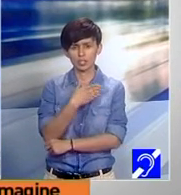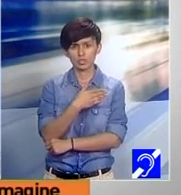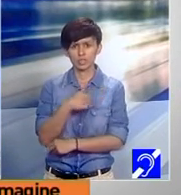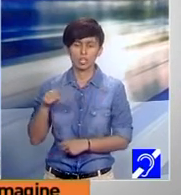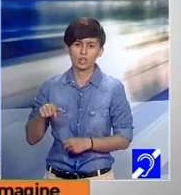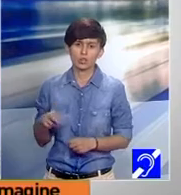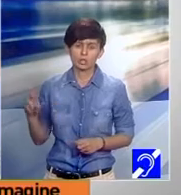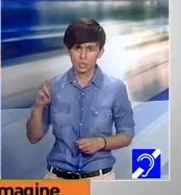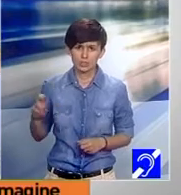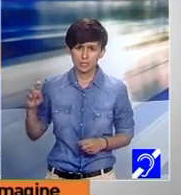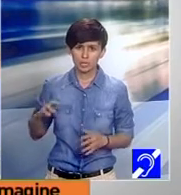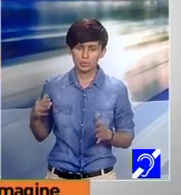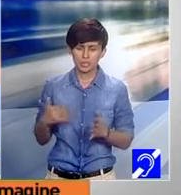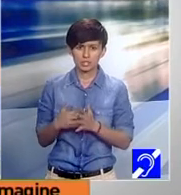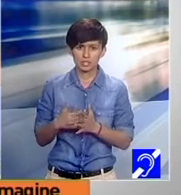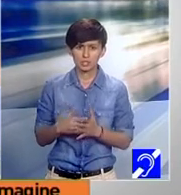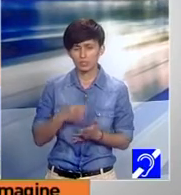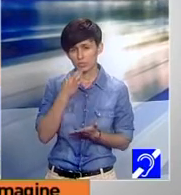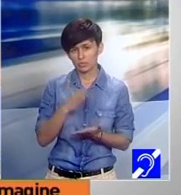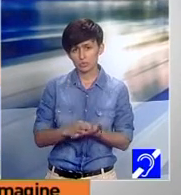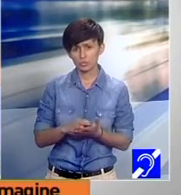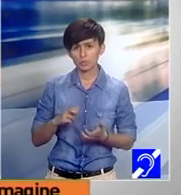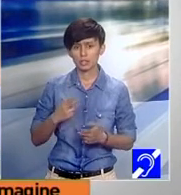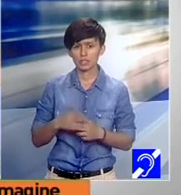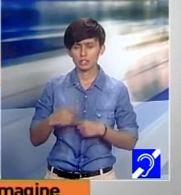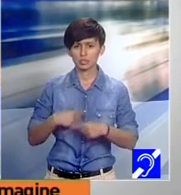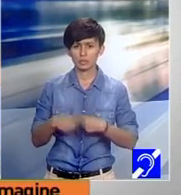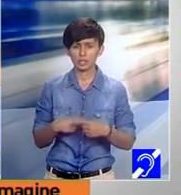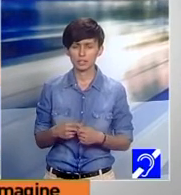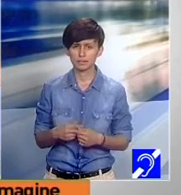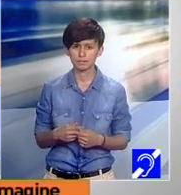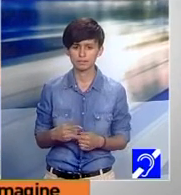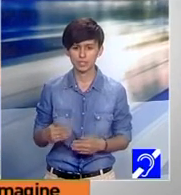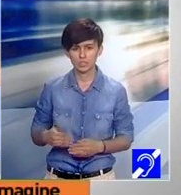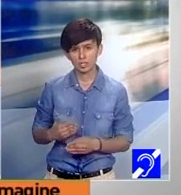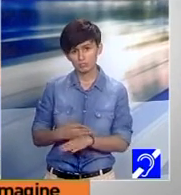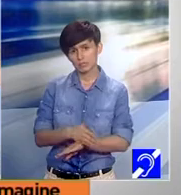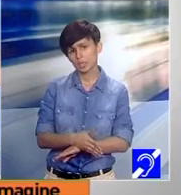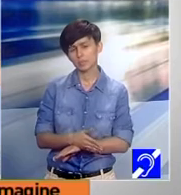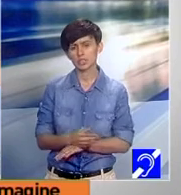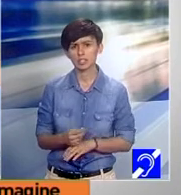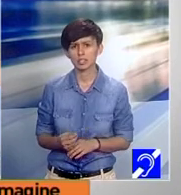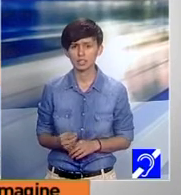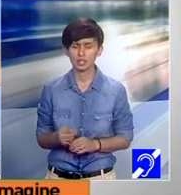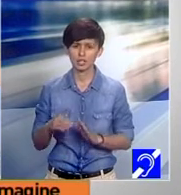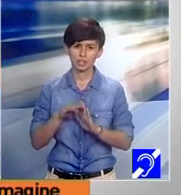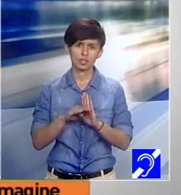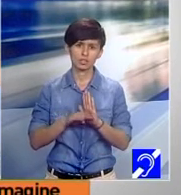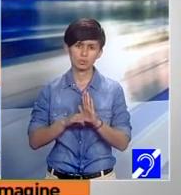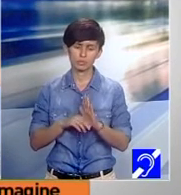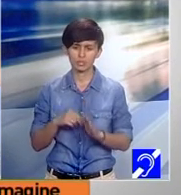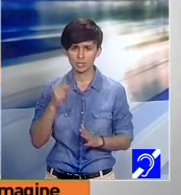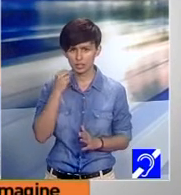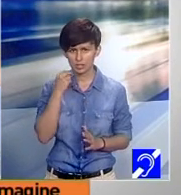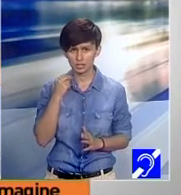testul, a fost confirmată boala, și imediat am trecut pe dietă. Adică, i s-a suspendat alăptarea la sân,